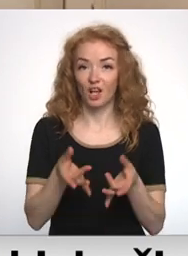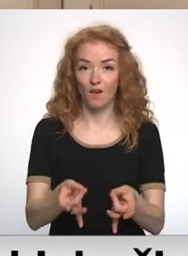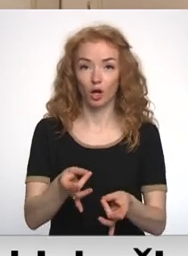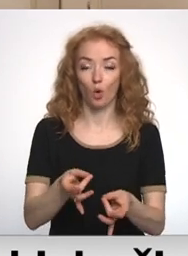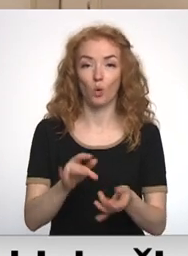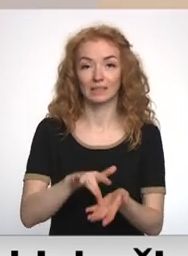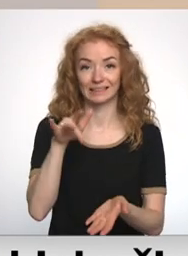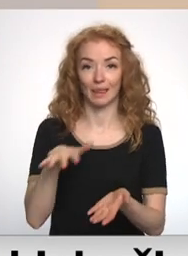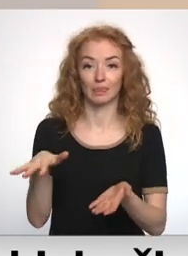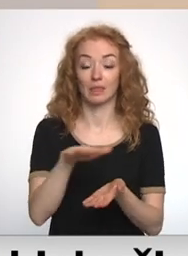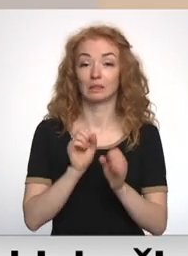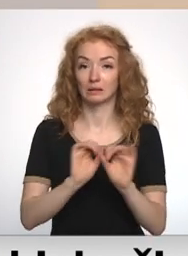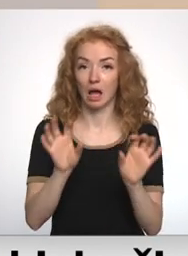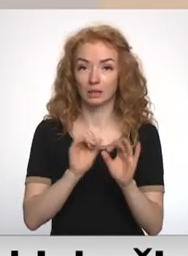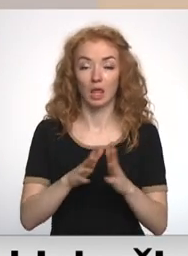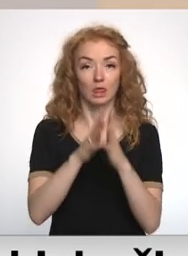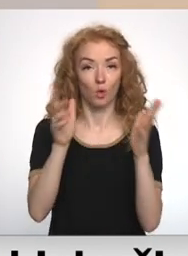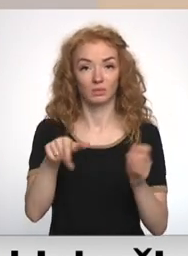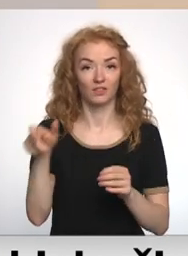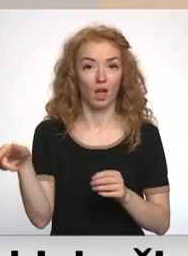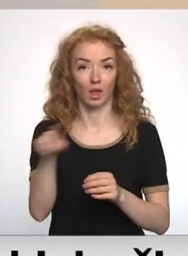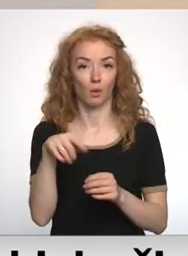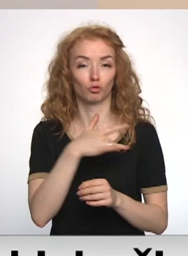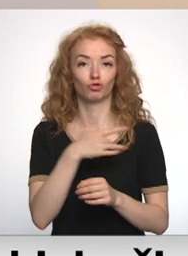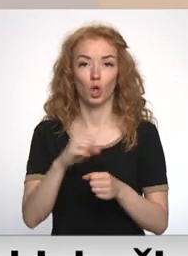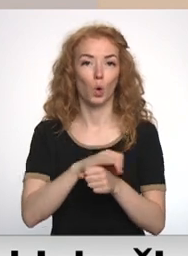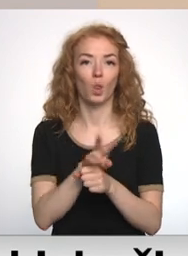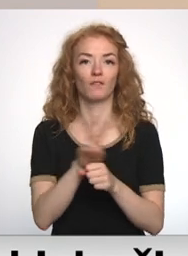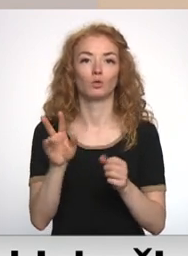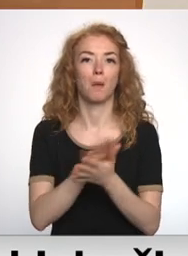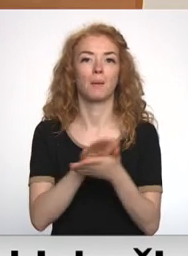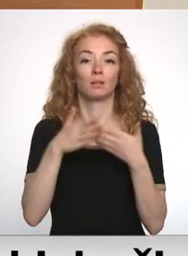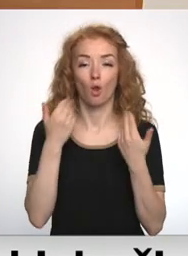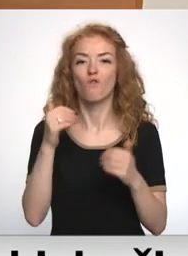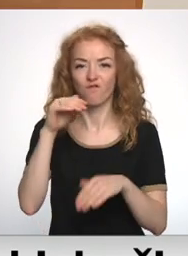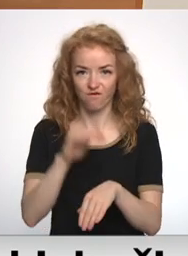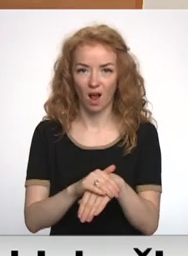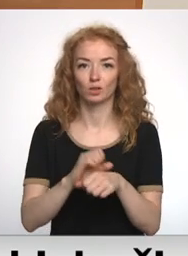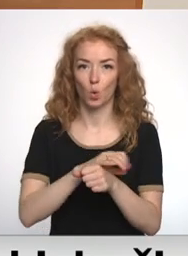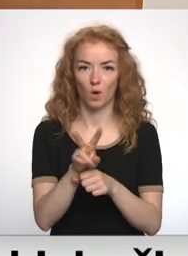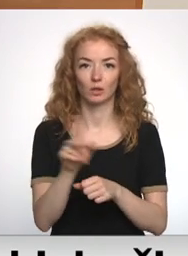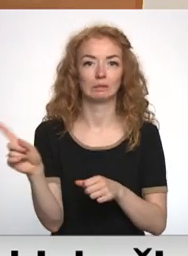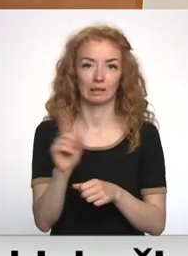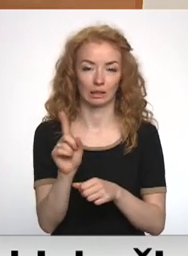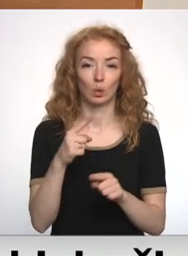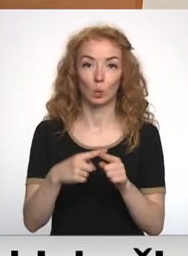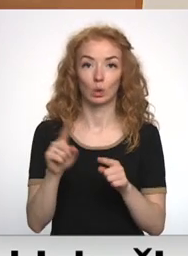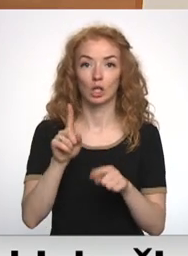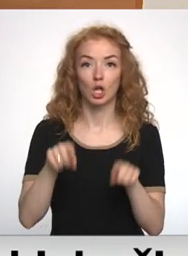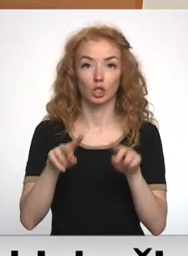Infektoloģijas centrā stāsta, daudziem cilvēkiem šķiet, ka Covid ir aizgājis etaps, taču patiesība ir gluži citāda. Un ir vietas,